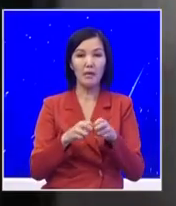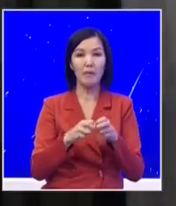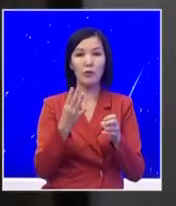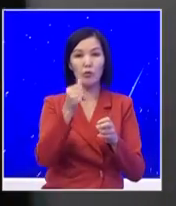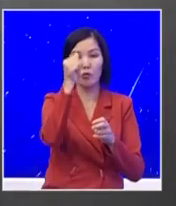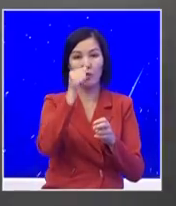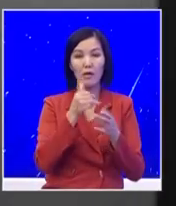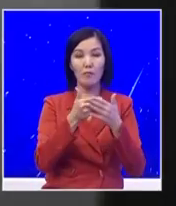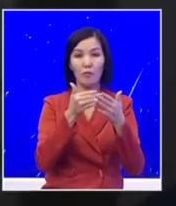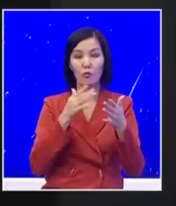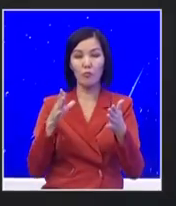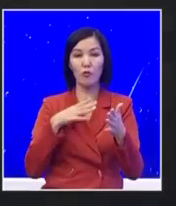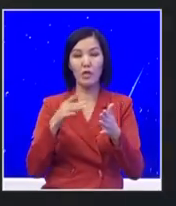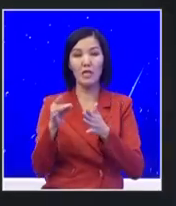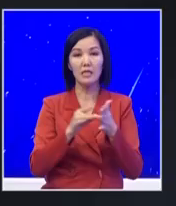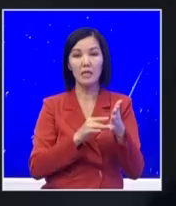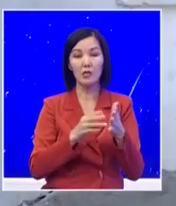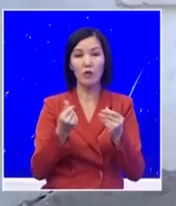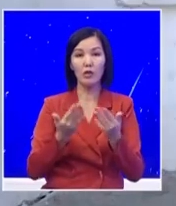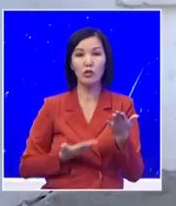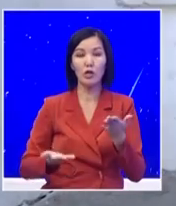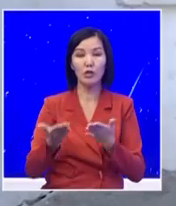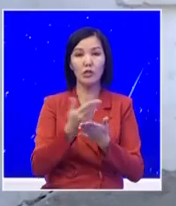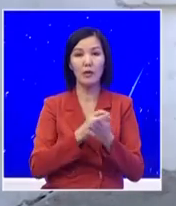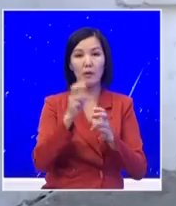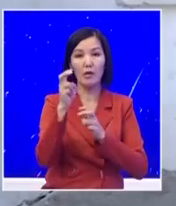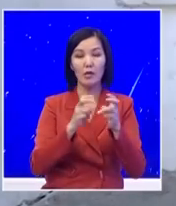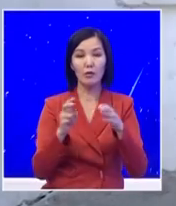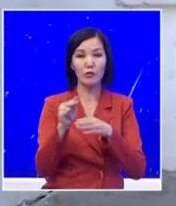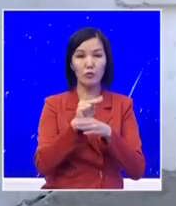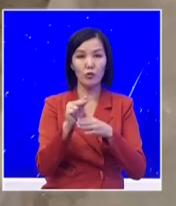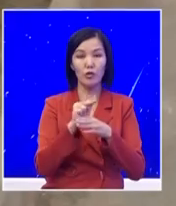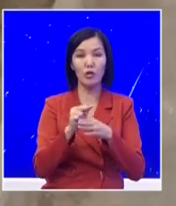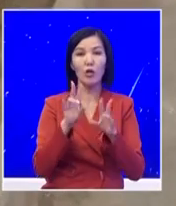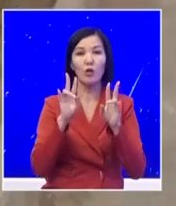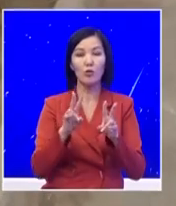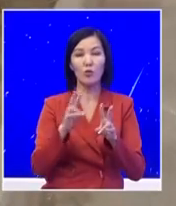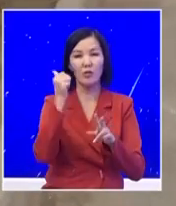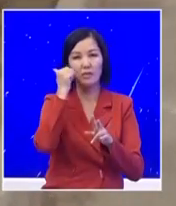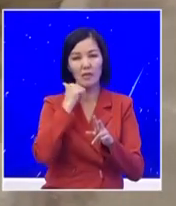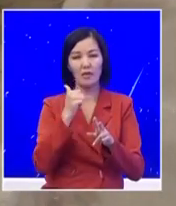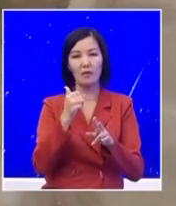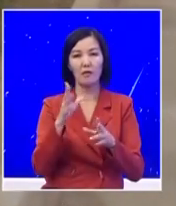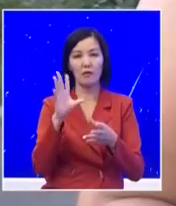4 ай бұрын болыпты. Артынша тұрғындар қаржы жинап, лифтіні жөндеткен. Десе де, ескі есті шығарып тұр.